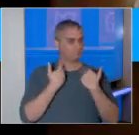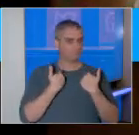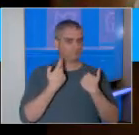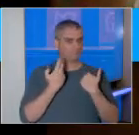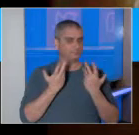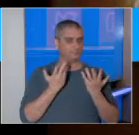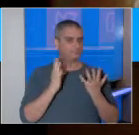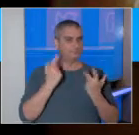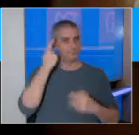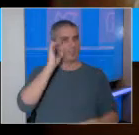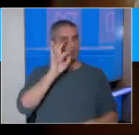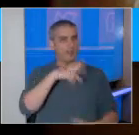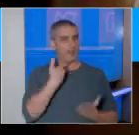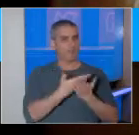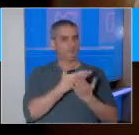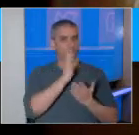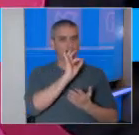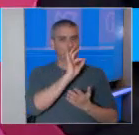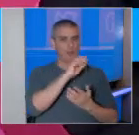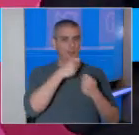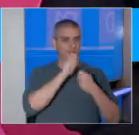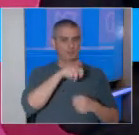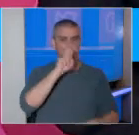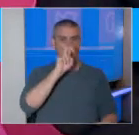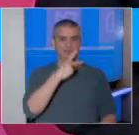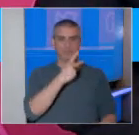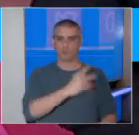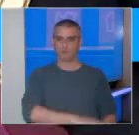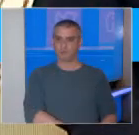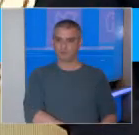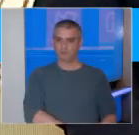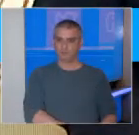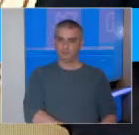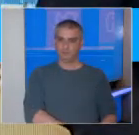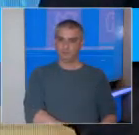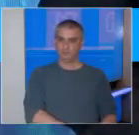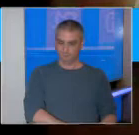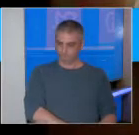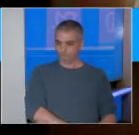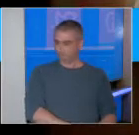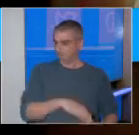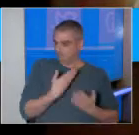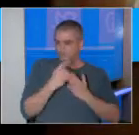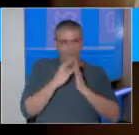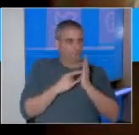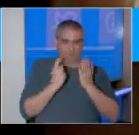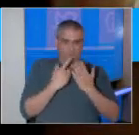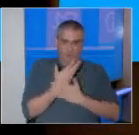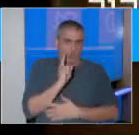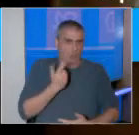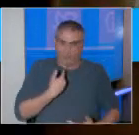לנו מה דעתך על הצעת הזו של הצעת החוק של חבר הכנסת פורר? הצעת החוק הזאת לא